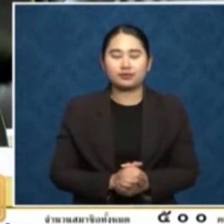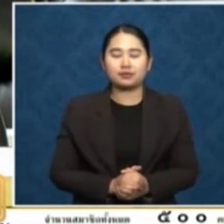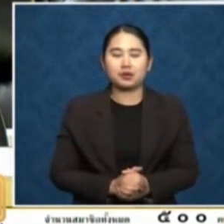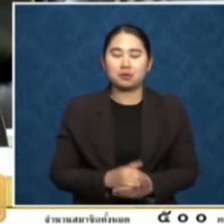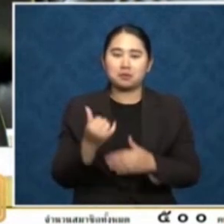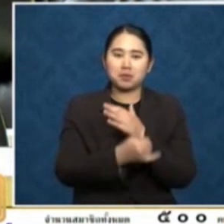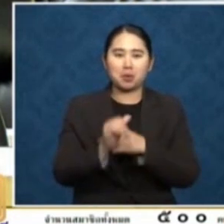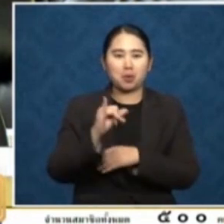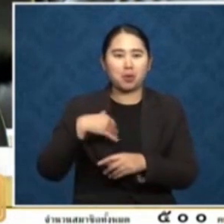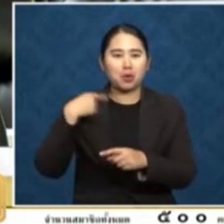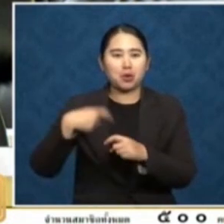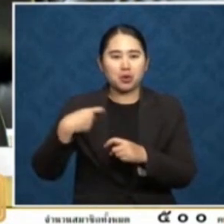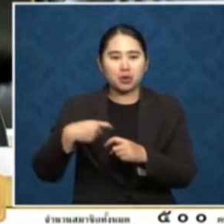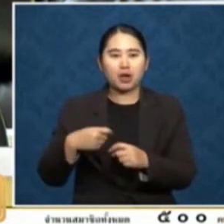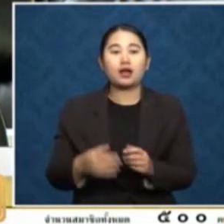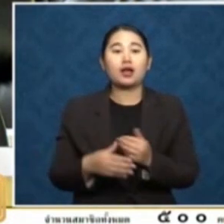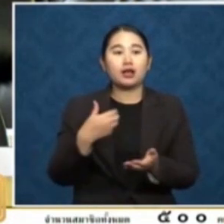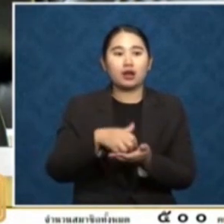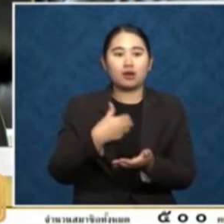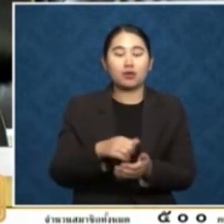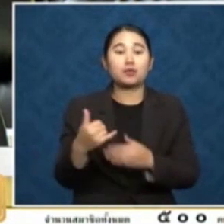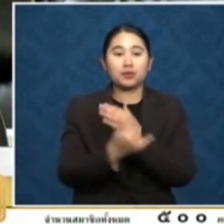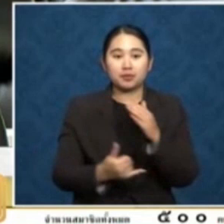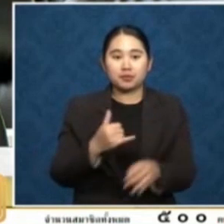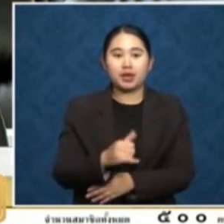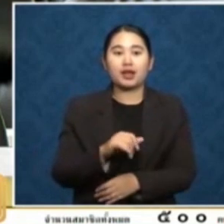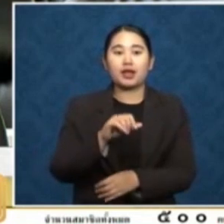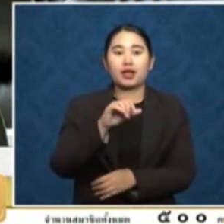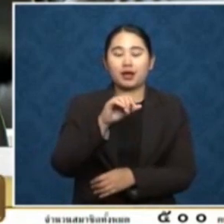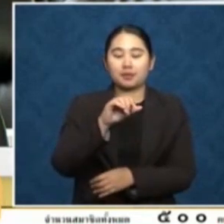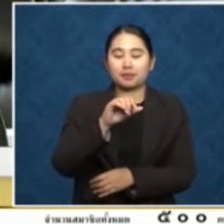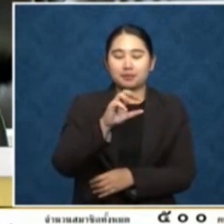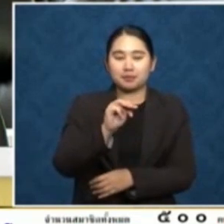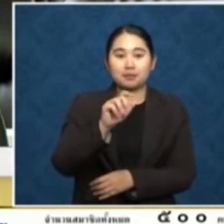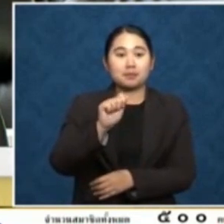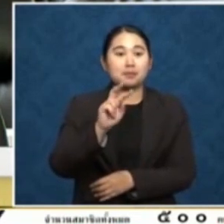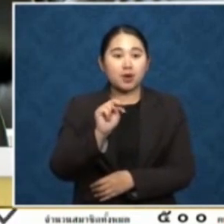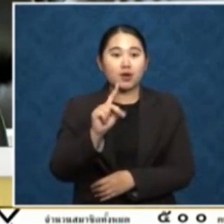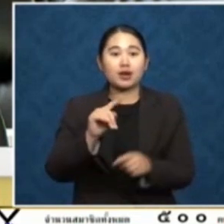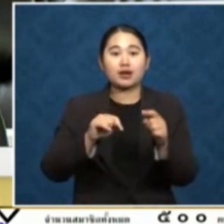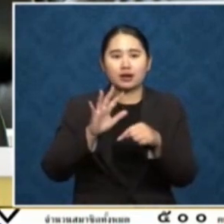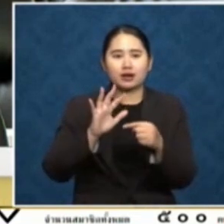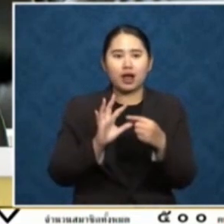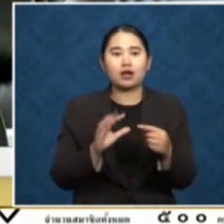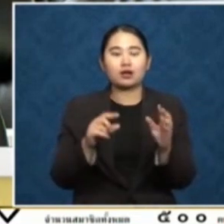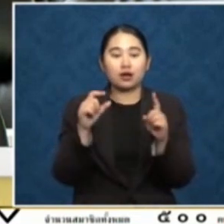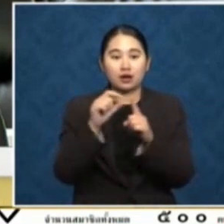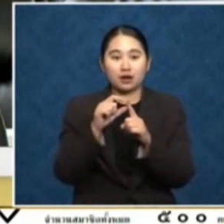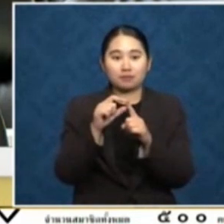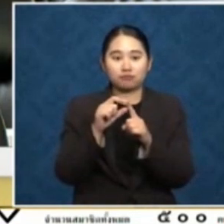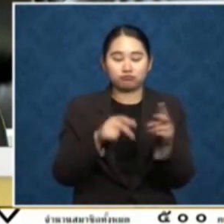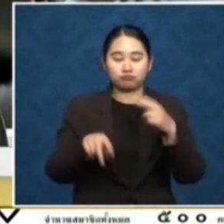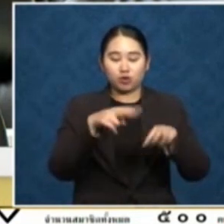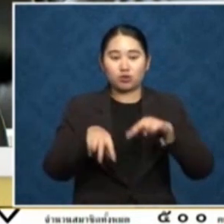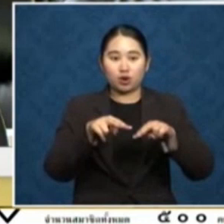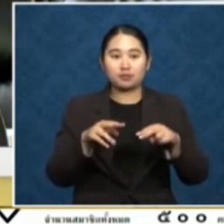ก็ง่ายครับบางประเทศยากมากครับเช่นประเทศมอนตาแอนอาร์เจนตินาไอร์แลนด์ถือว่าเป็นประเทศ